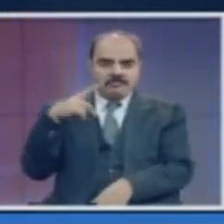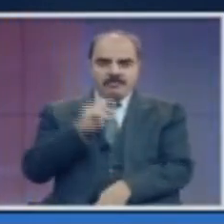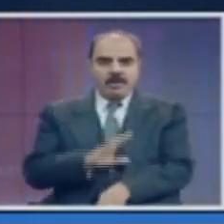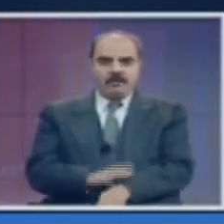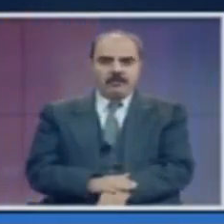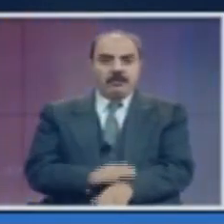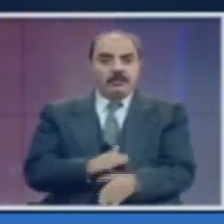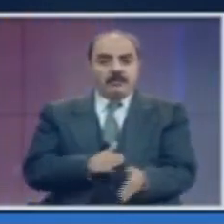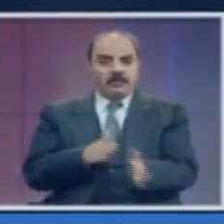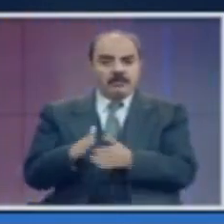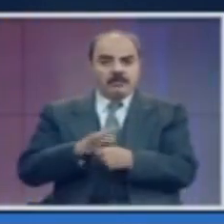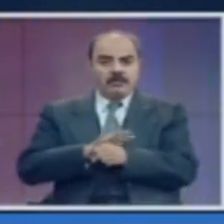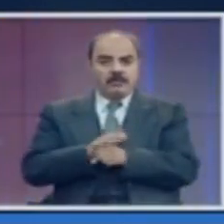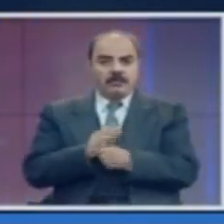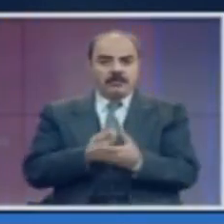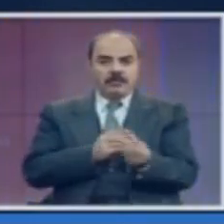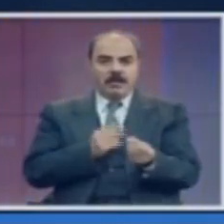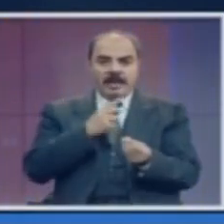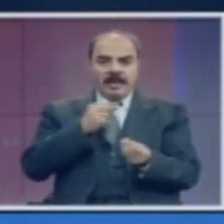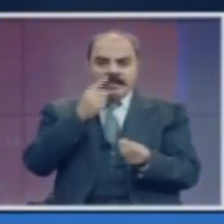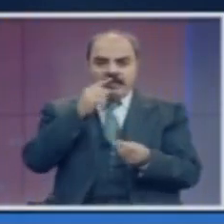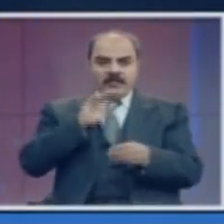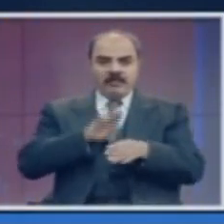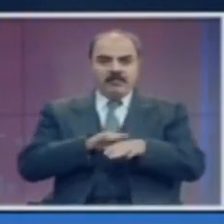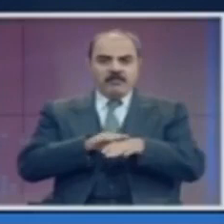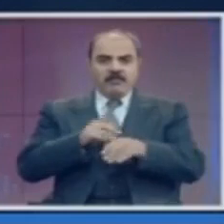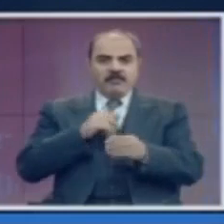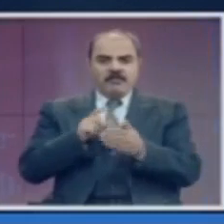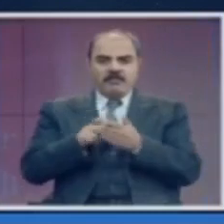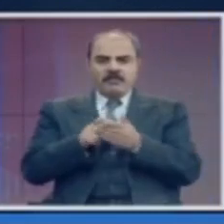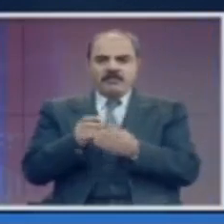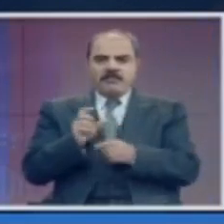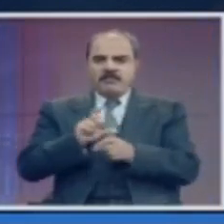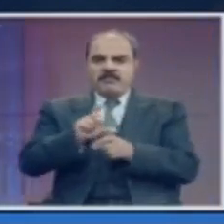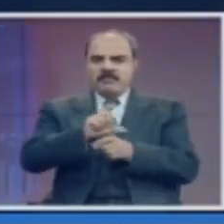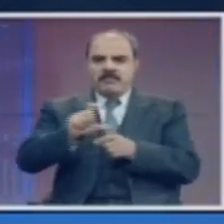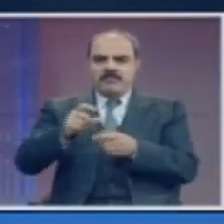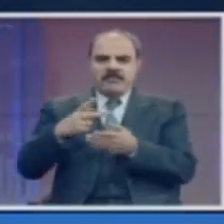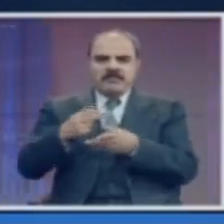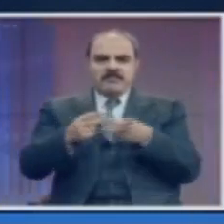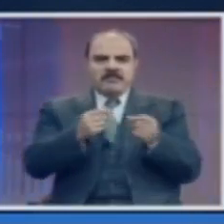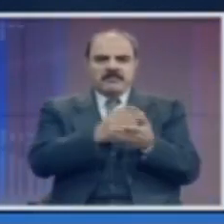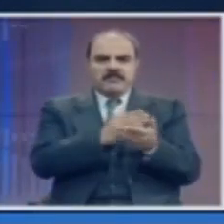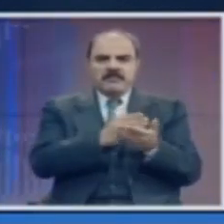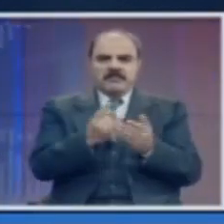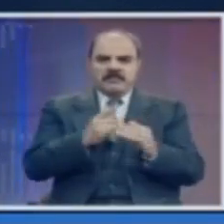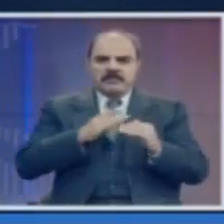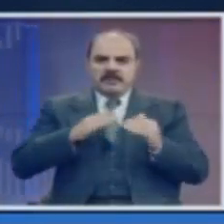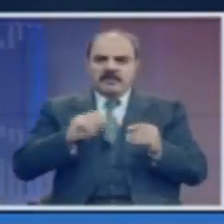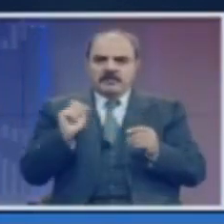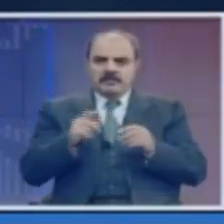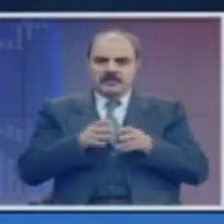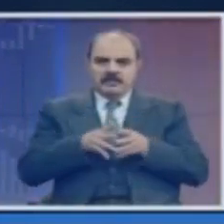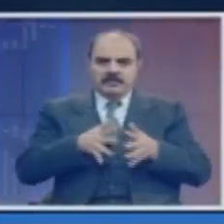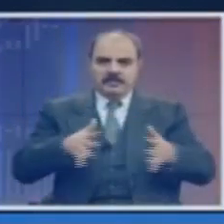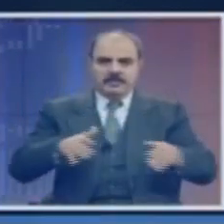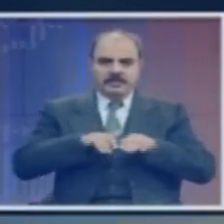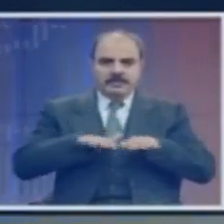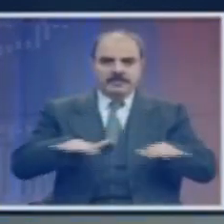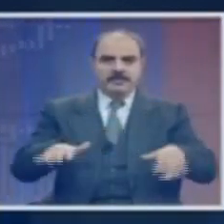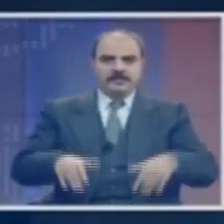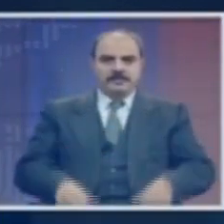بالبلاد والمواطنين. وفيما يخص جائحة كورونا، أكد بايدن على ضرورة توزيع اللقاح بشكل آمن